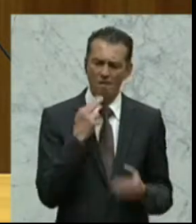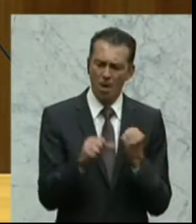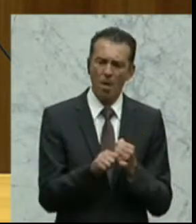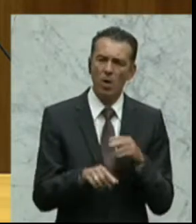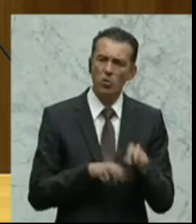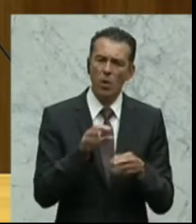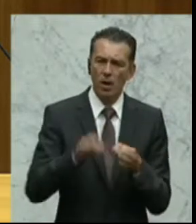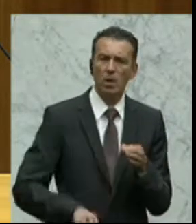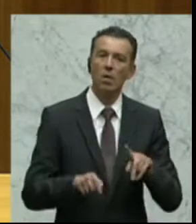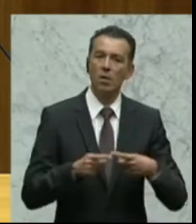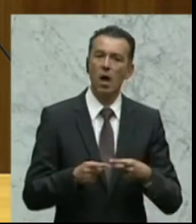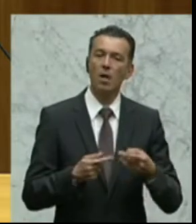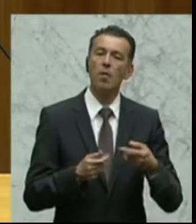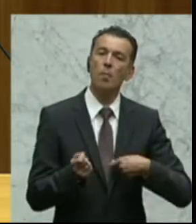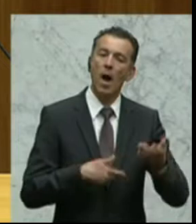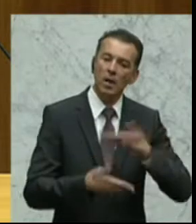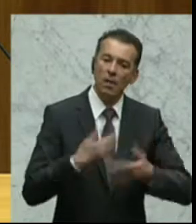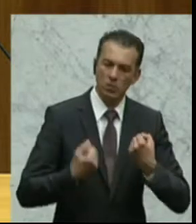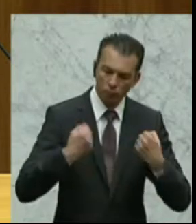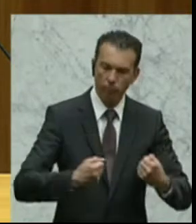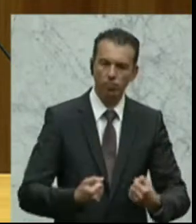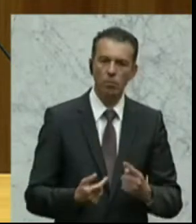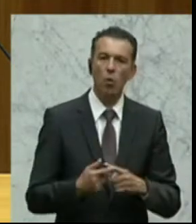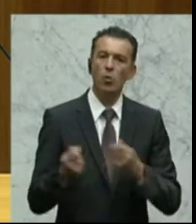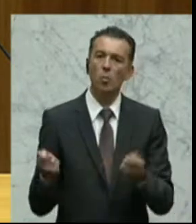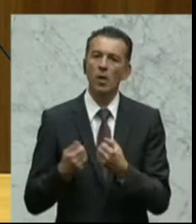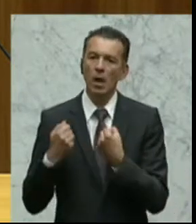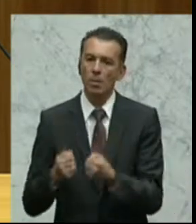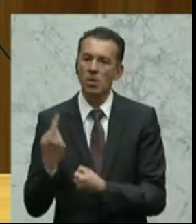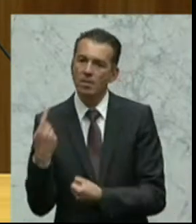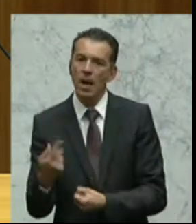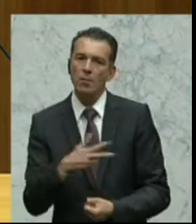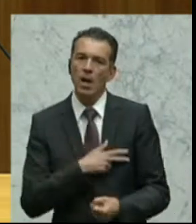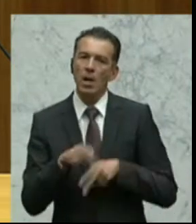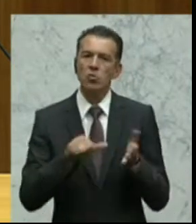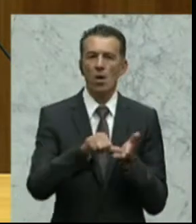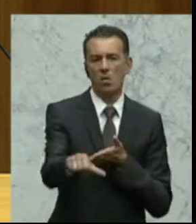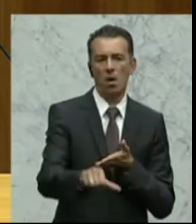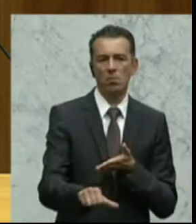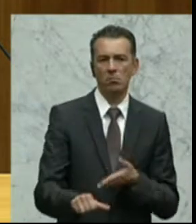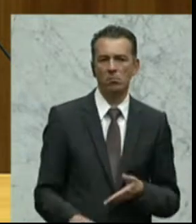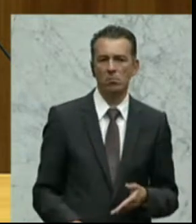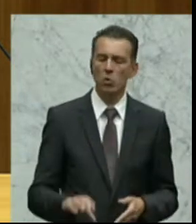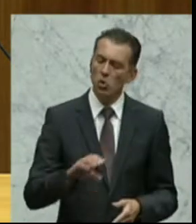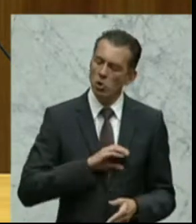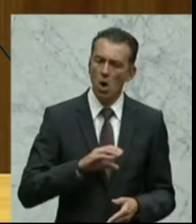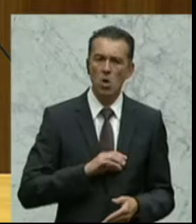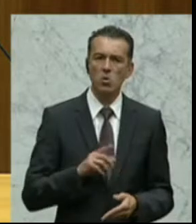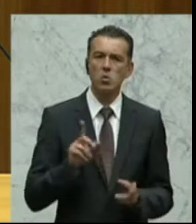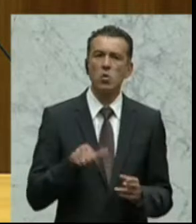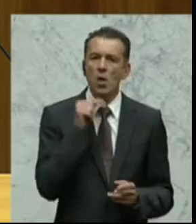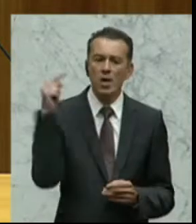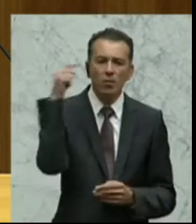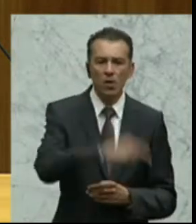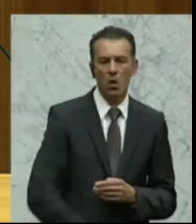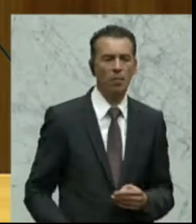die Marktwirtschaft und stärken wir jene Betriebe, die ehrlich die Steuern abführen. Und das ist eine Chance, die wir uns nicht entgehen lassen sollten, weil dieses Geld